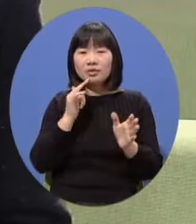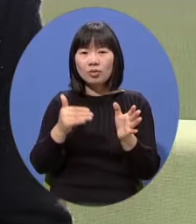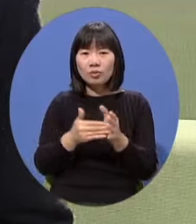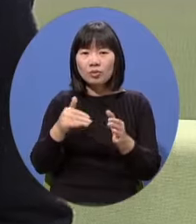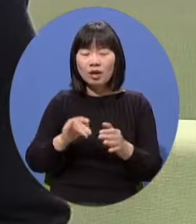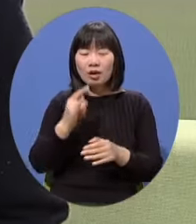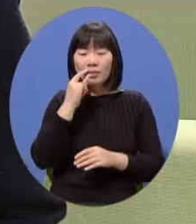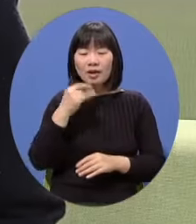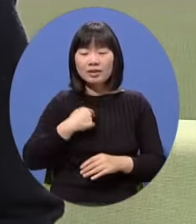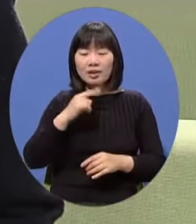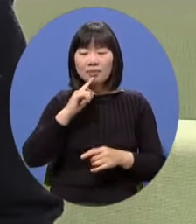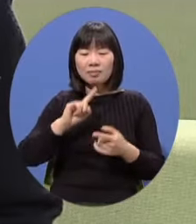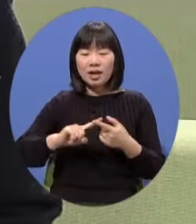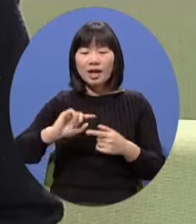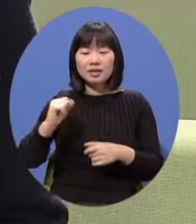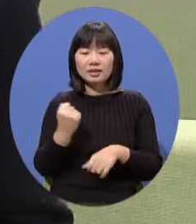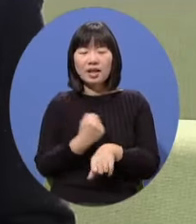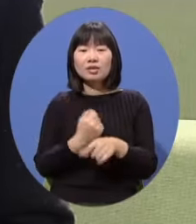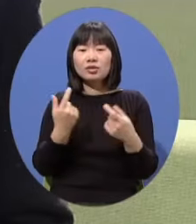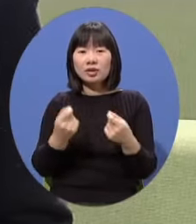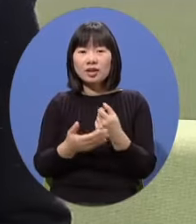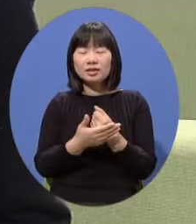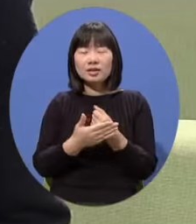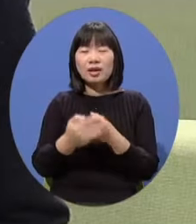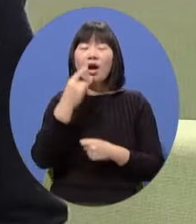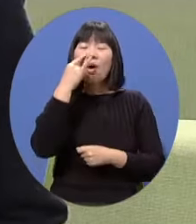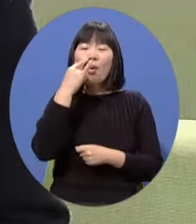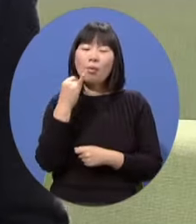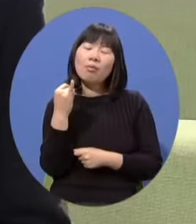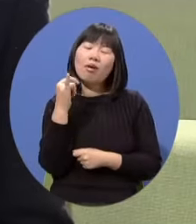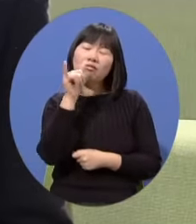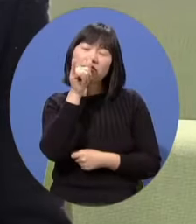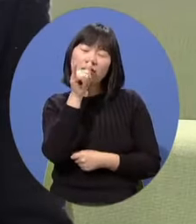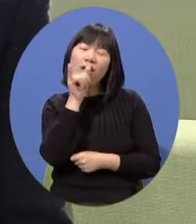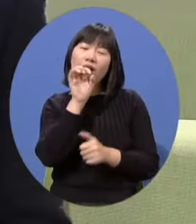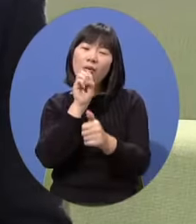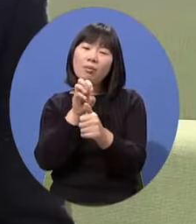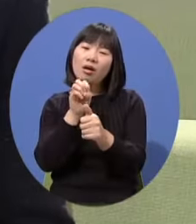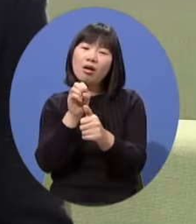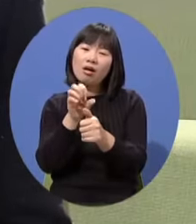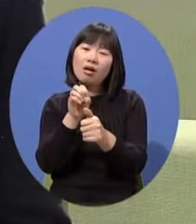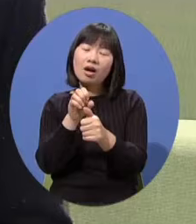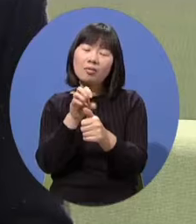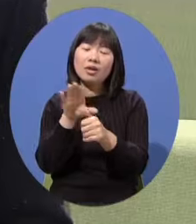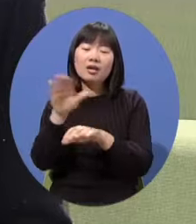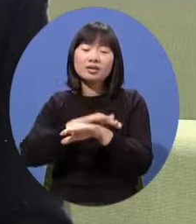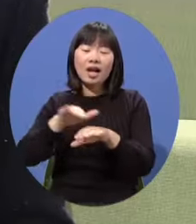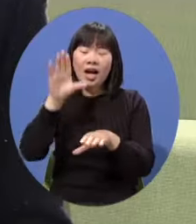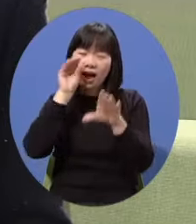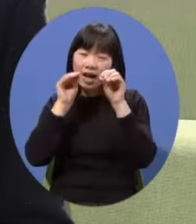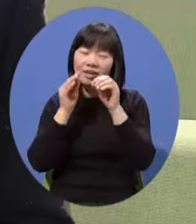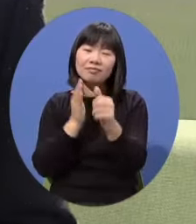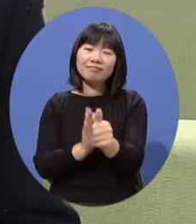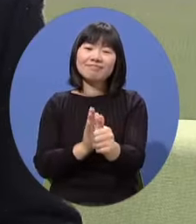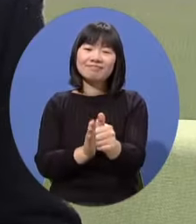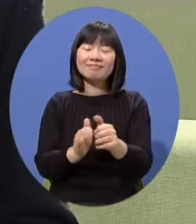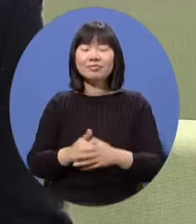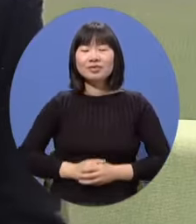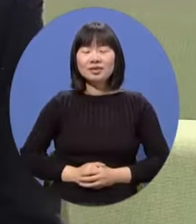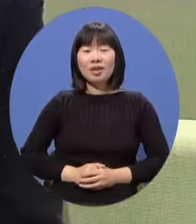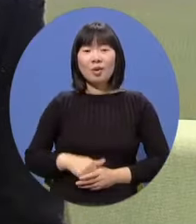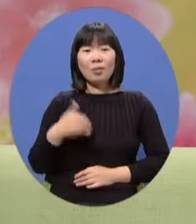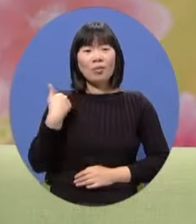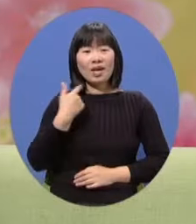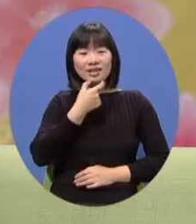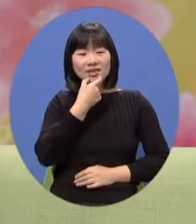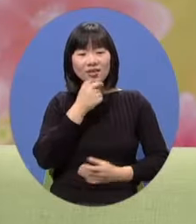엄마가 내 말을 들어줄 것 같아 하면서 엄마 있잖아 요거를 하면은 잘 들어주시면 되는 거죠. 그 몰라